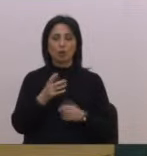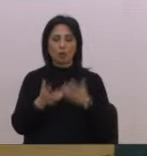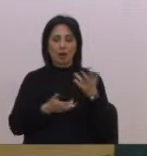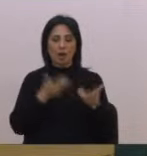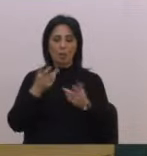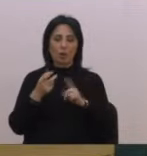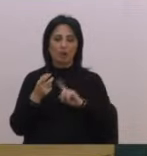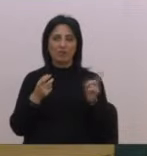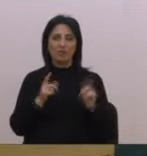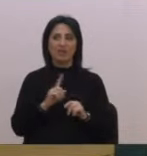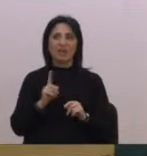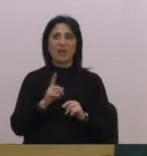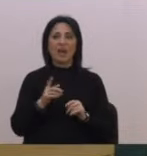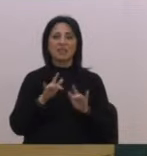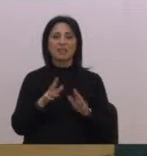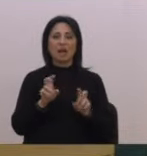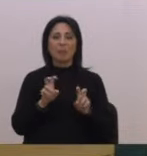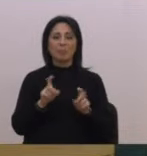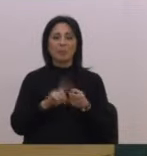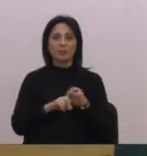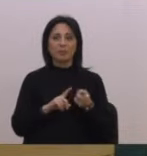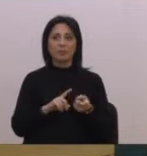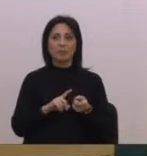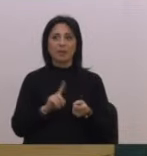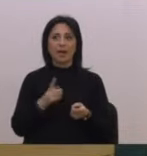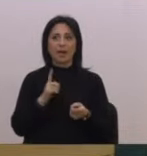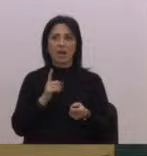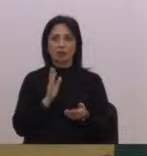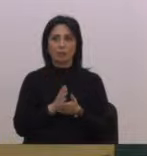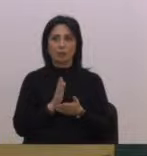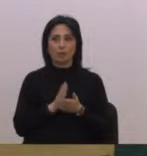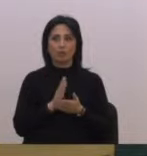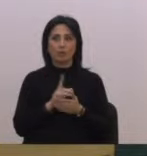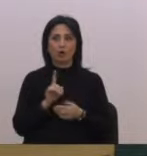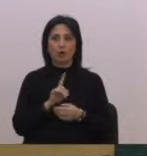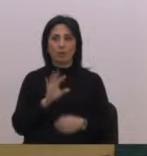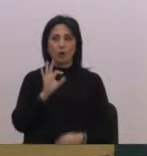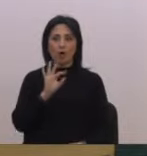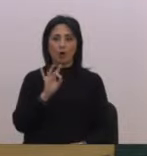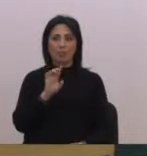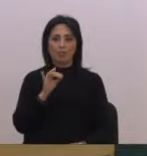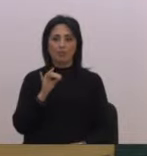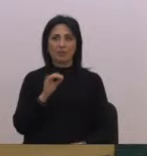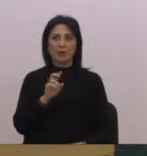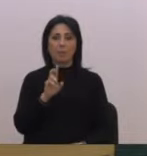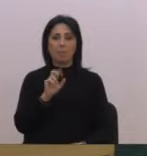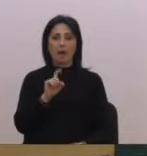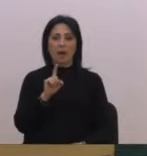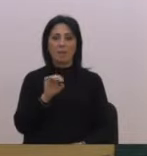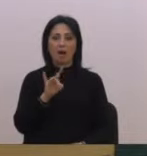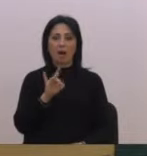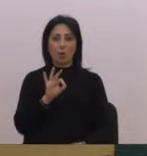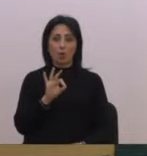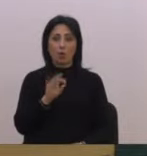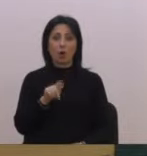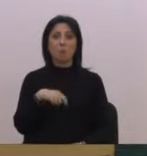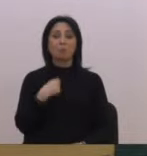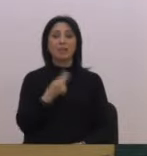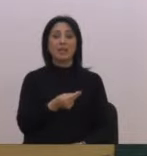gamoekuliat, rastan guaks sakme. Ratoma rom orbs Bahmaroshi